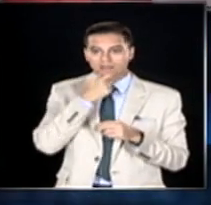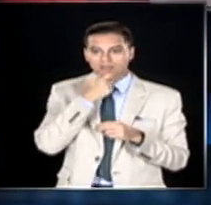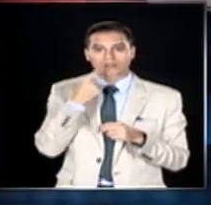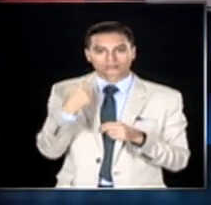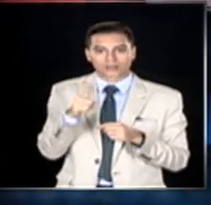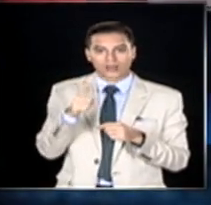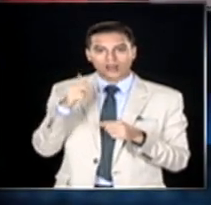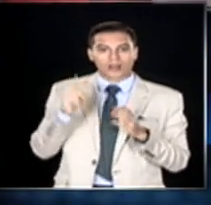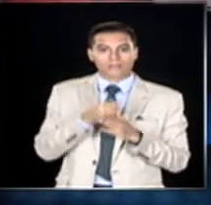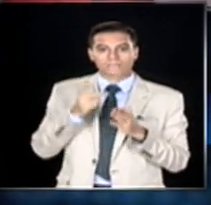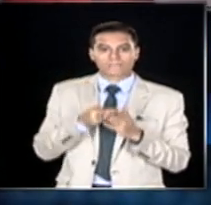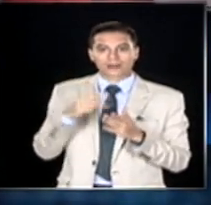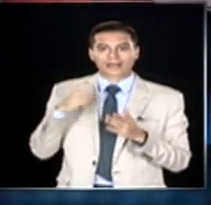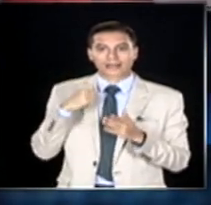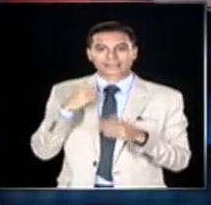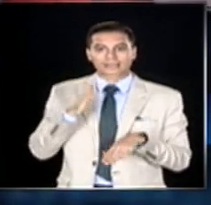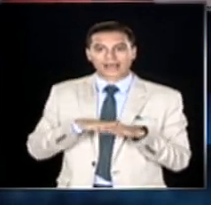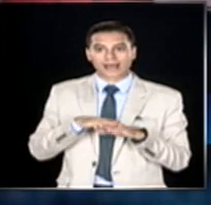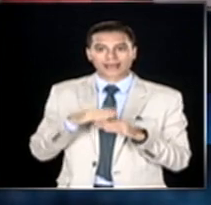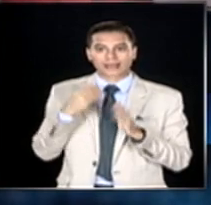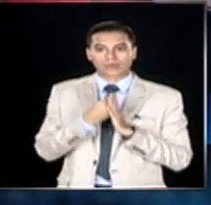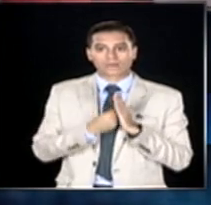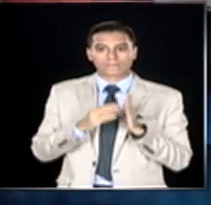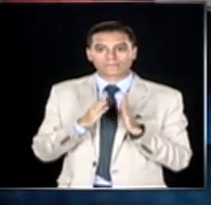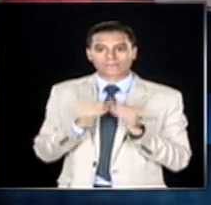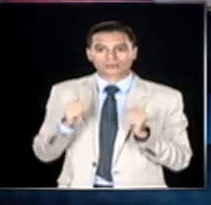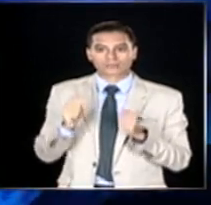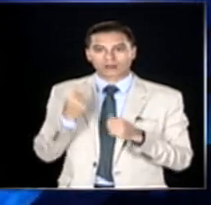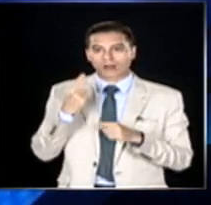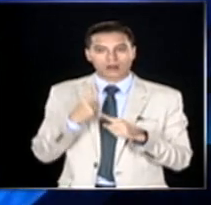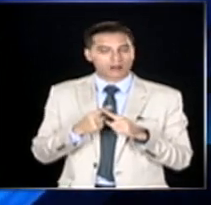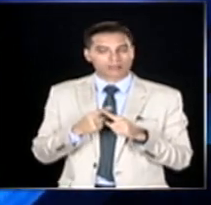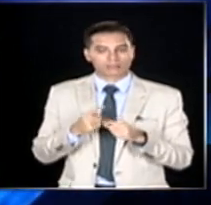صح. كم مرة حصل النادي الإسماعيلي على الدوري المصري كرة القدم؟ غلط.